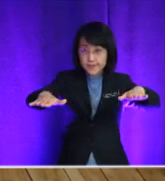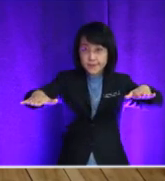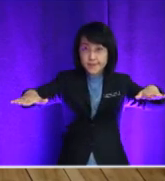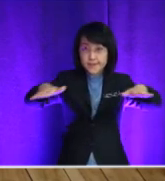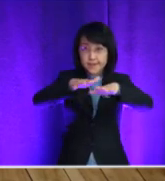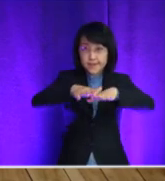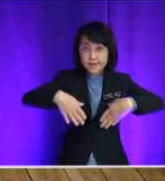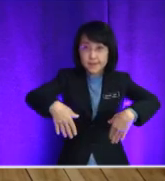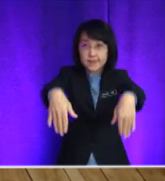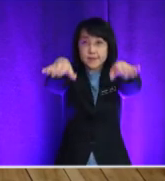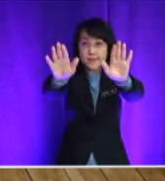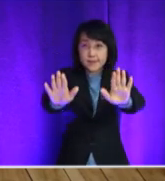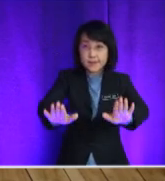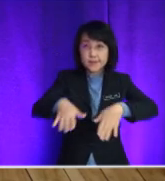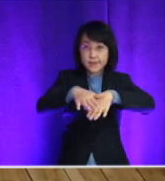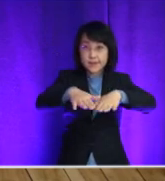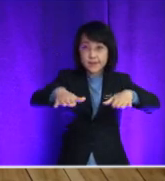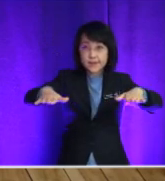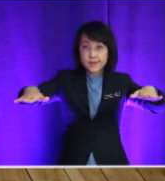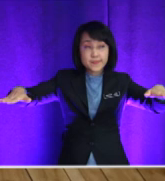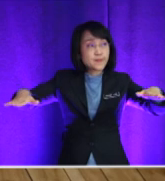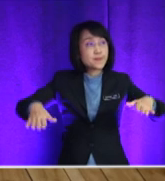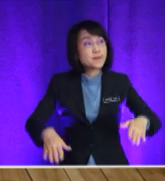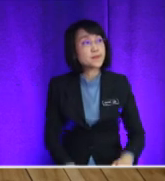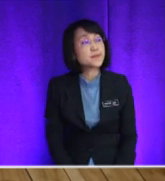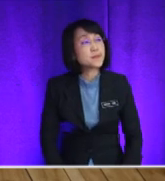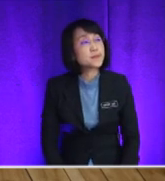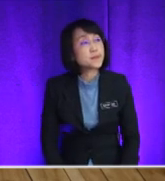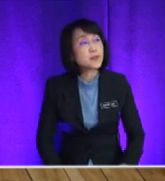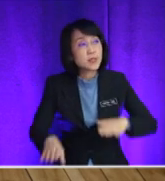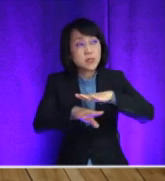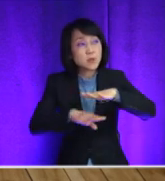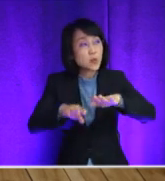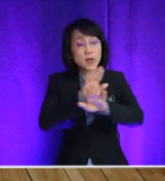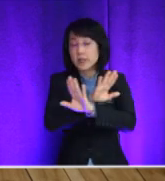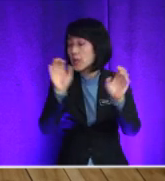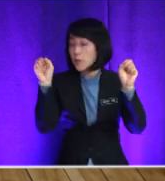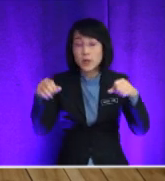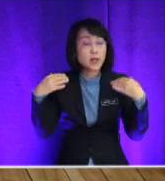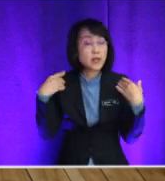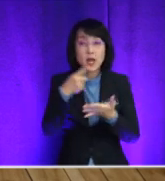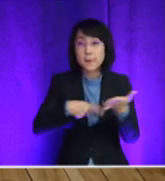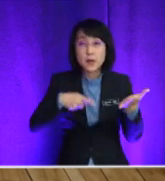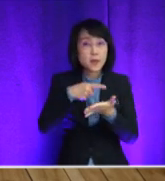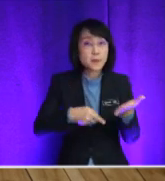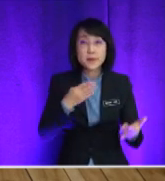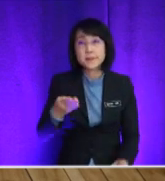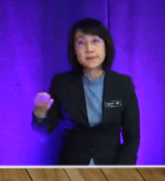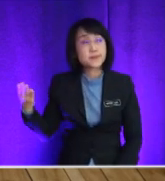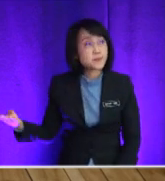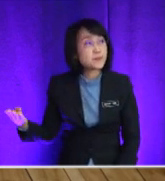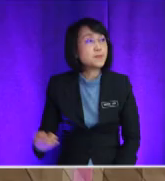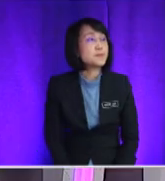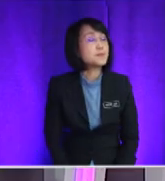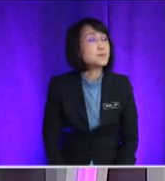dalam keadaan yang rata dan di bawah nih tak boleh ada apa-apa barangnya tak boleh